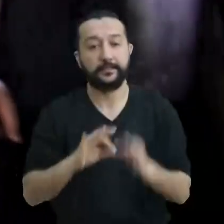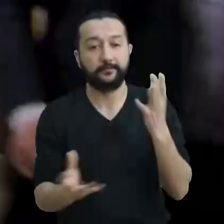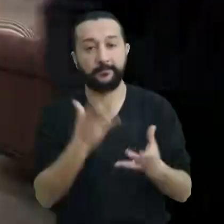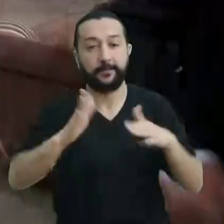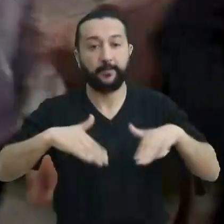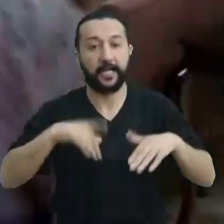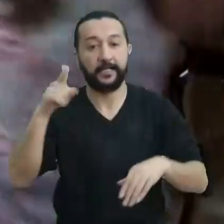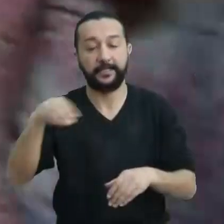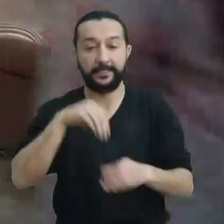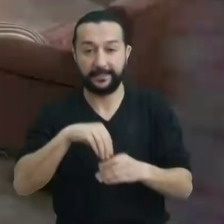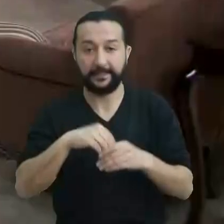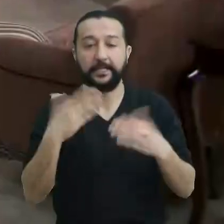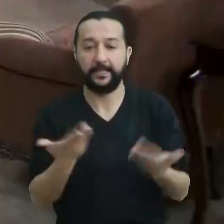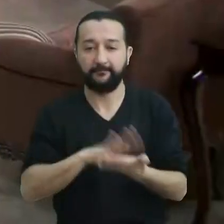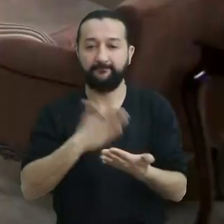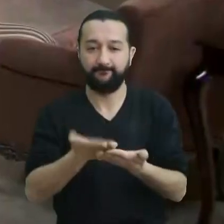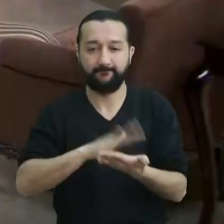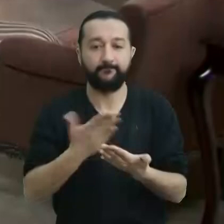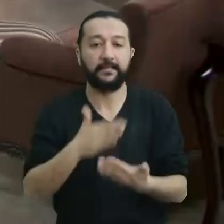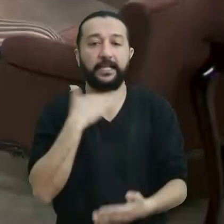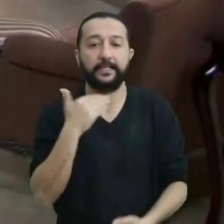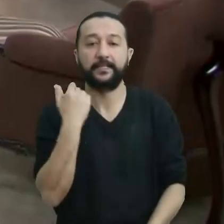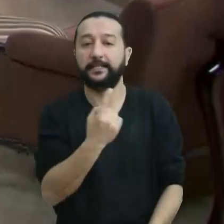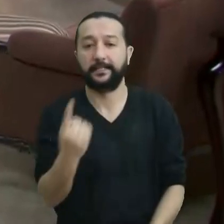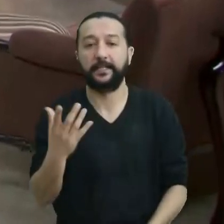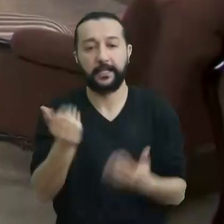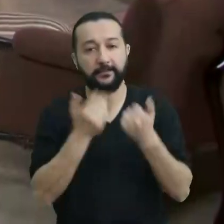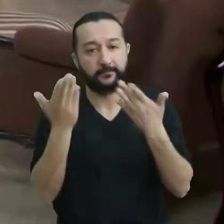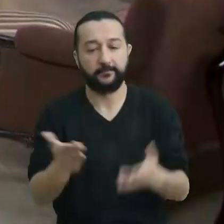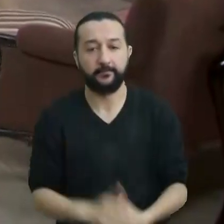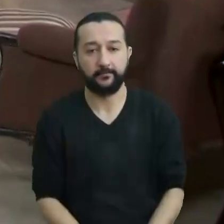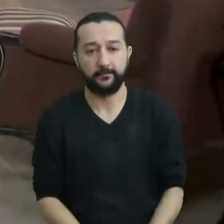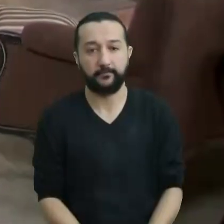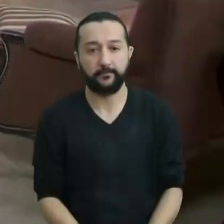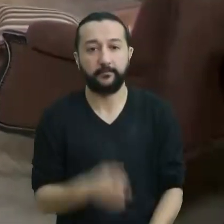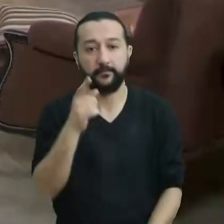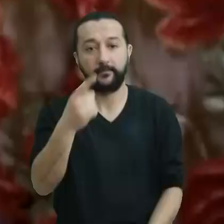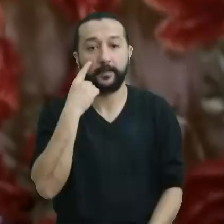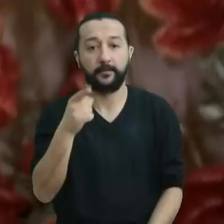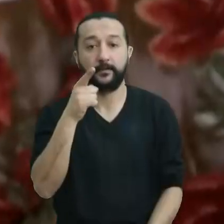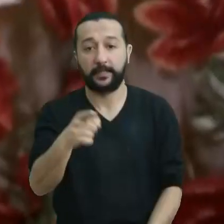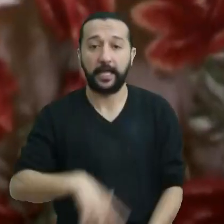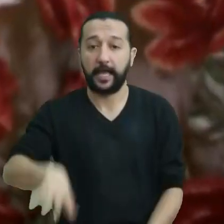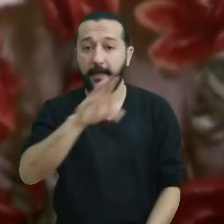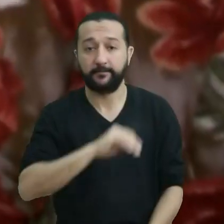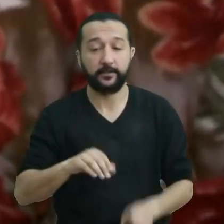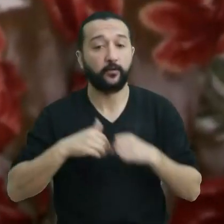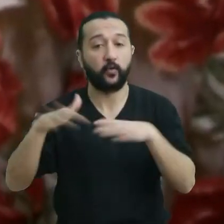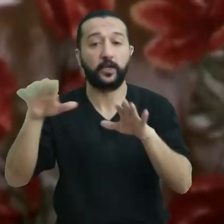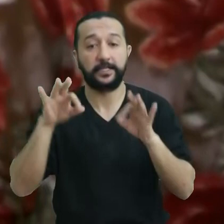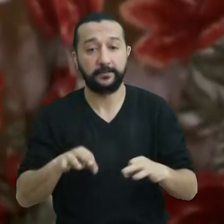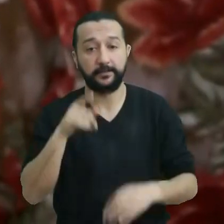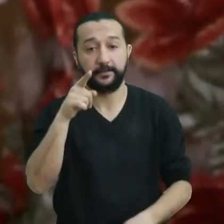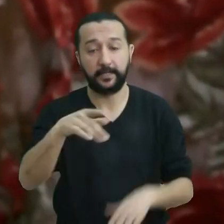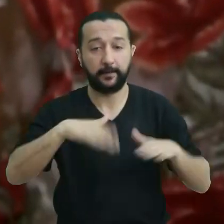cayır mangalın ateşinin üstündeki etleri teker teker alacağım. Şifasana, hepsini gönderdik.